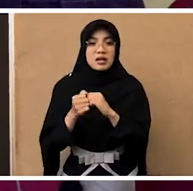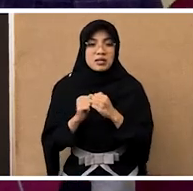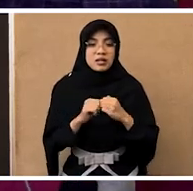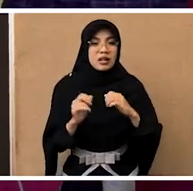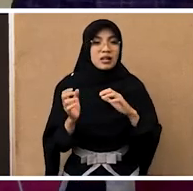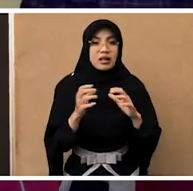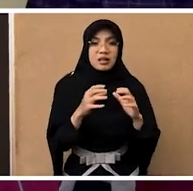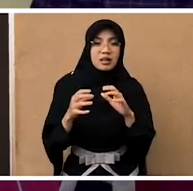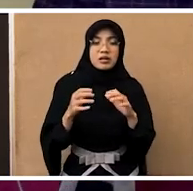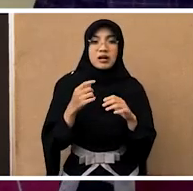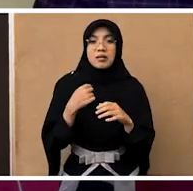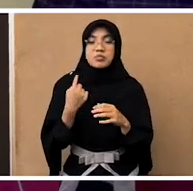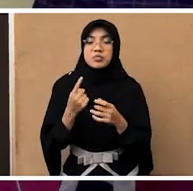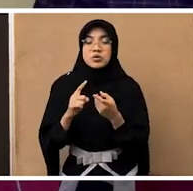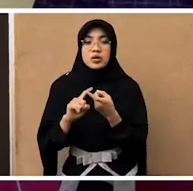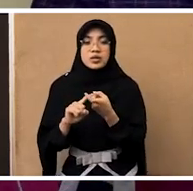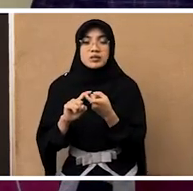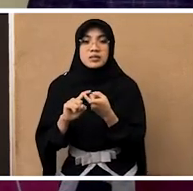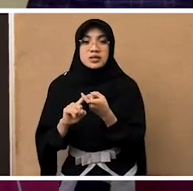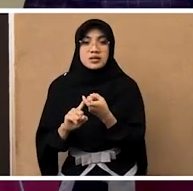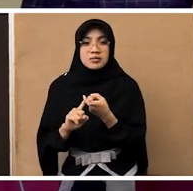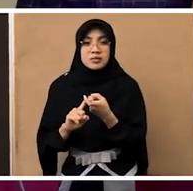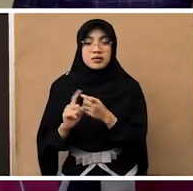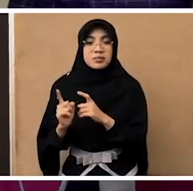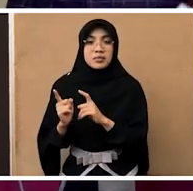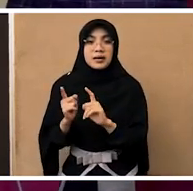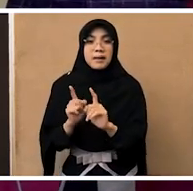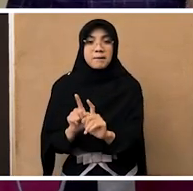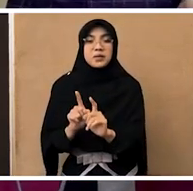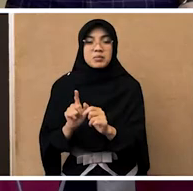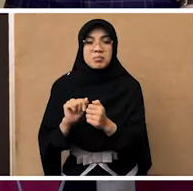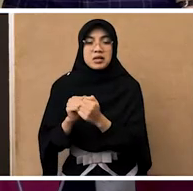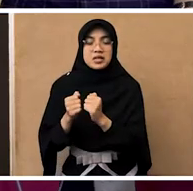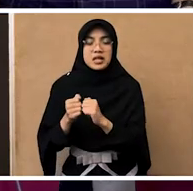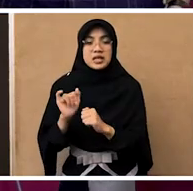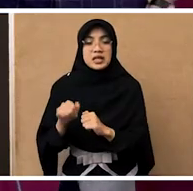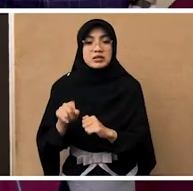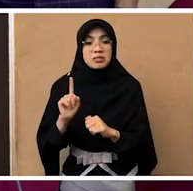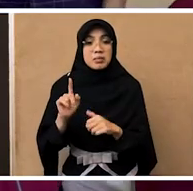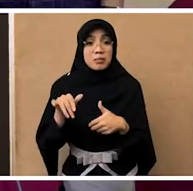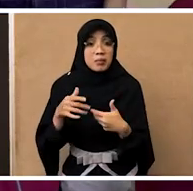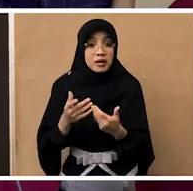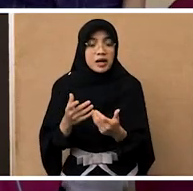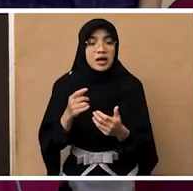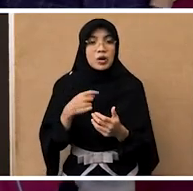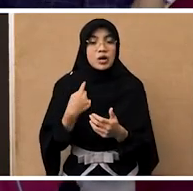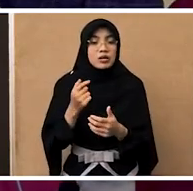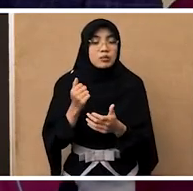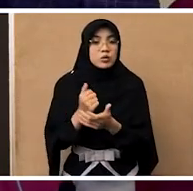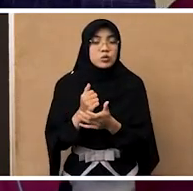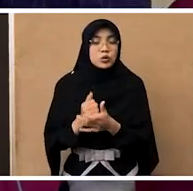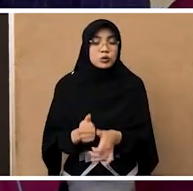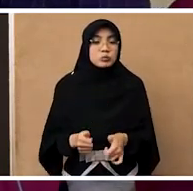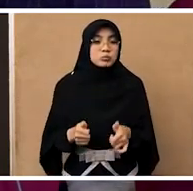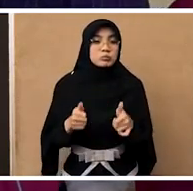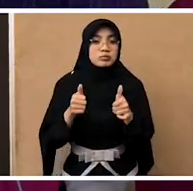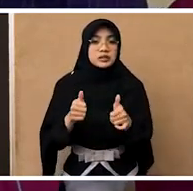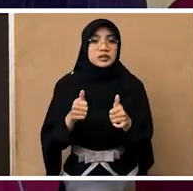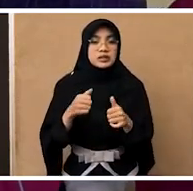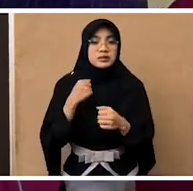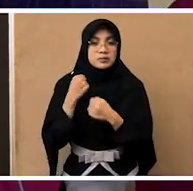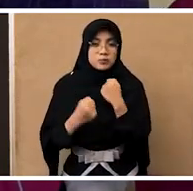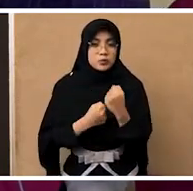termasuk kami teman-teman pendamping gitu ya bagaimana supaya kita benar-benar bisa